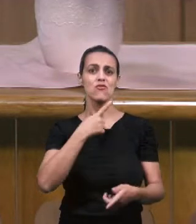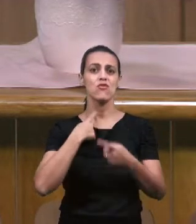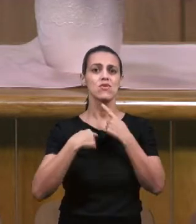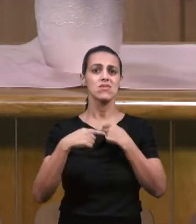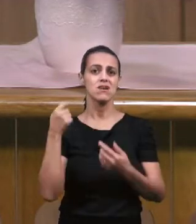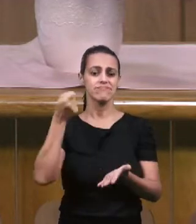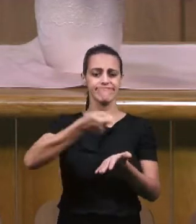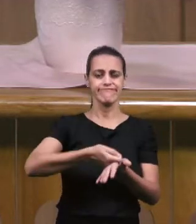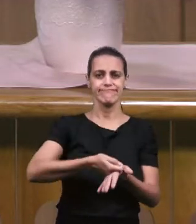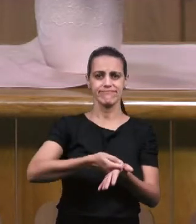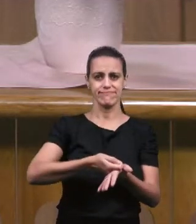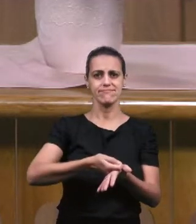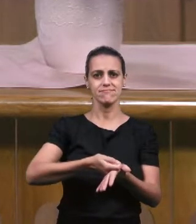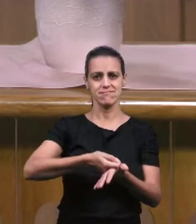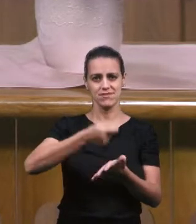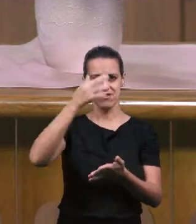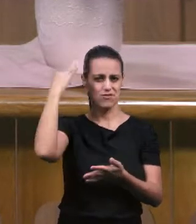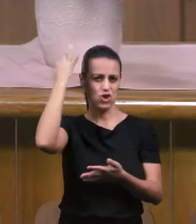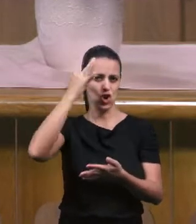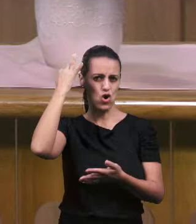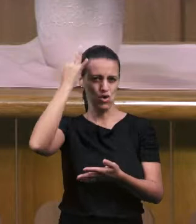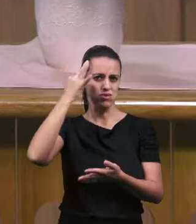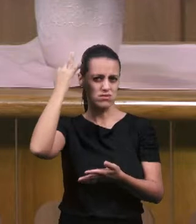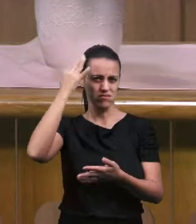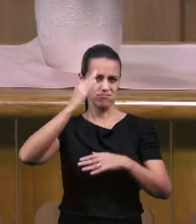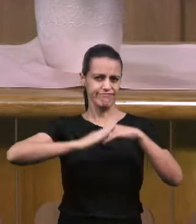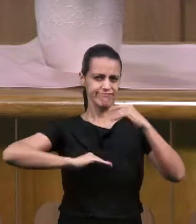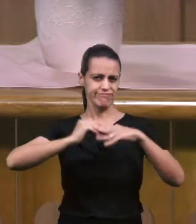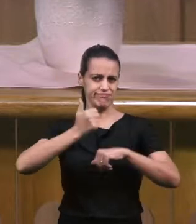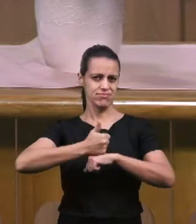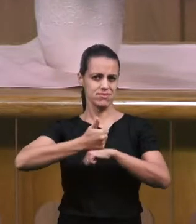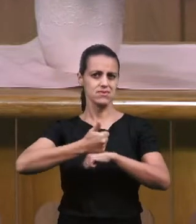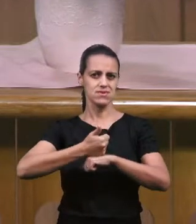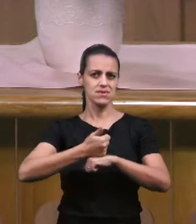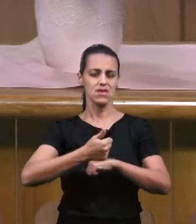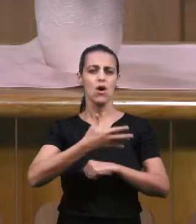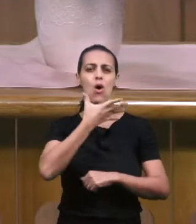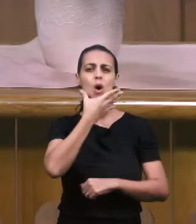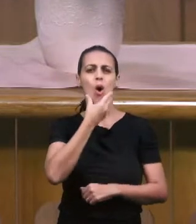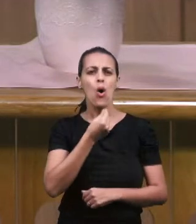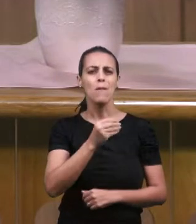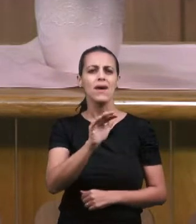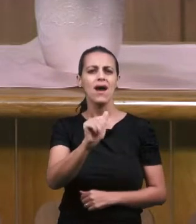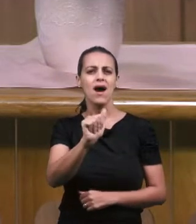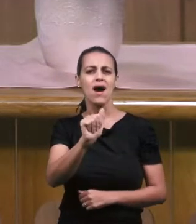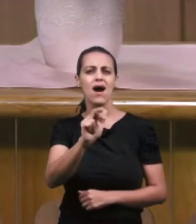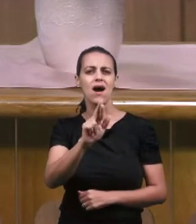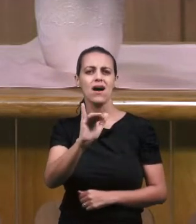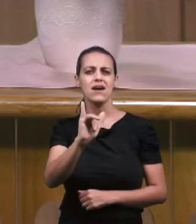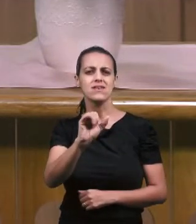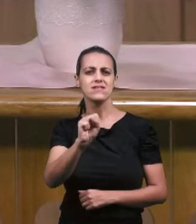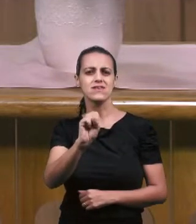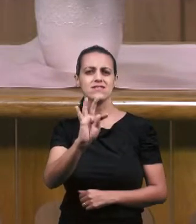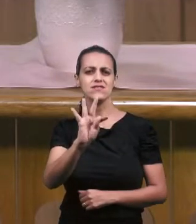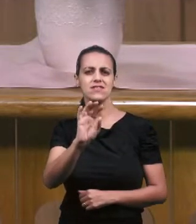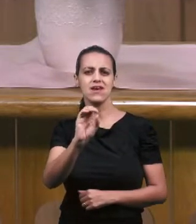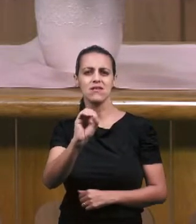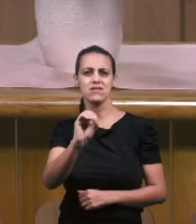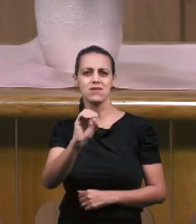On s'établit comme philosophe. Et même le cas d'Aristote qui disait